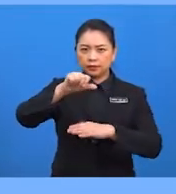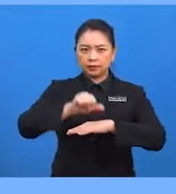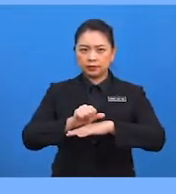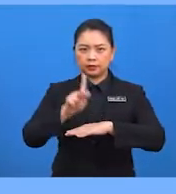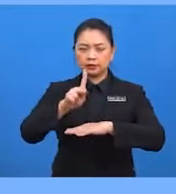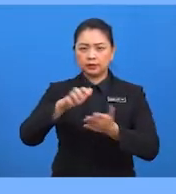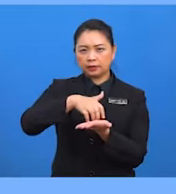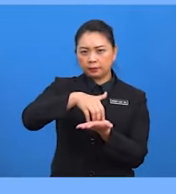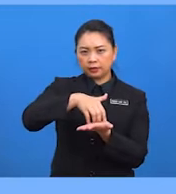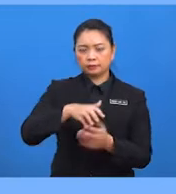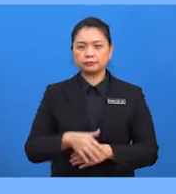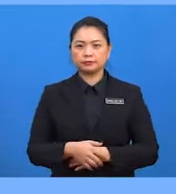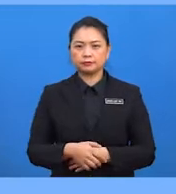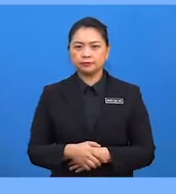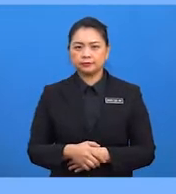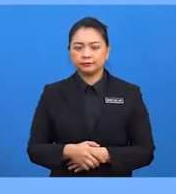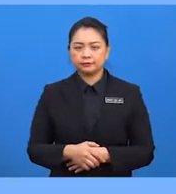larutan alkali lemah?